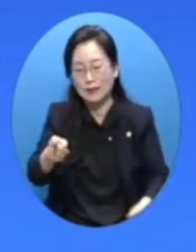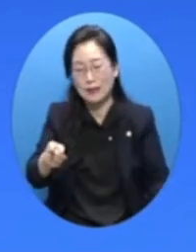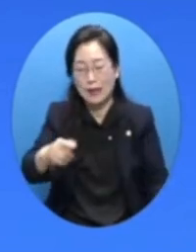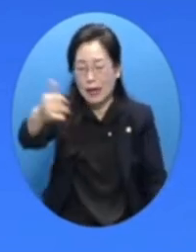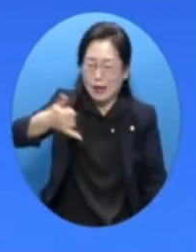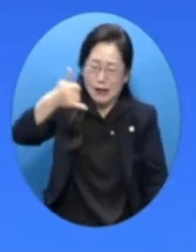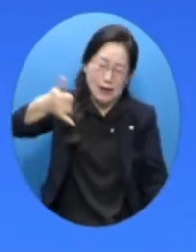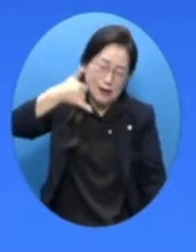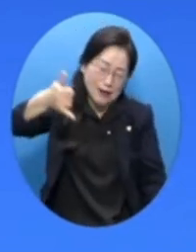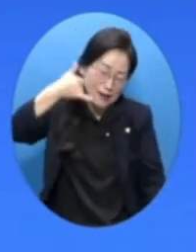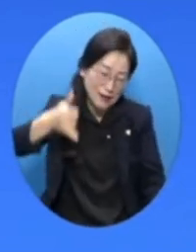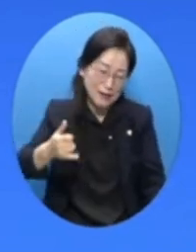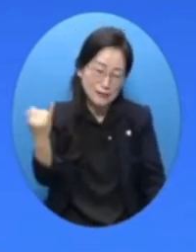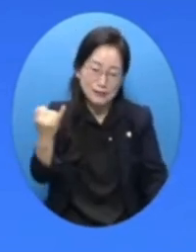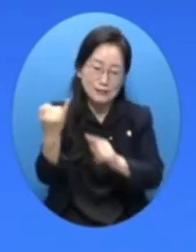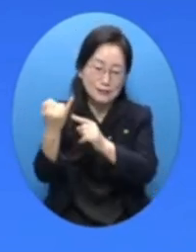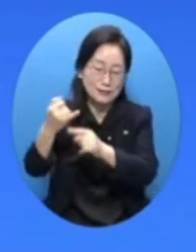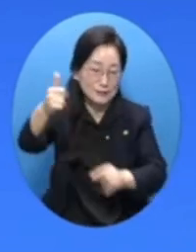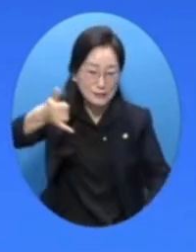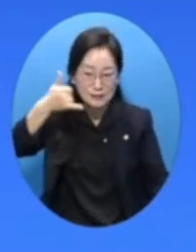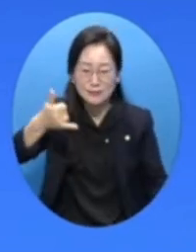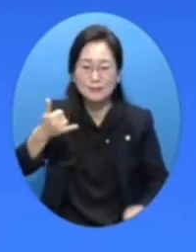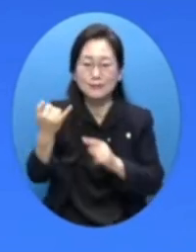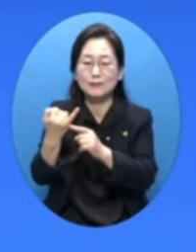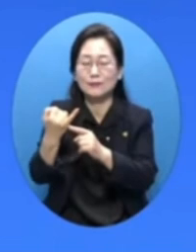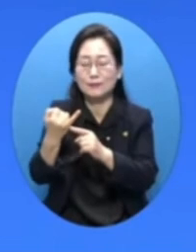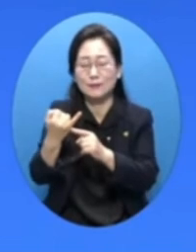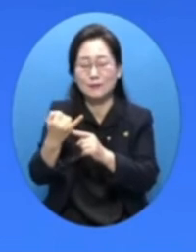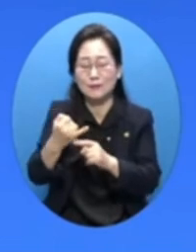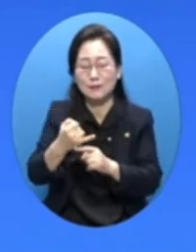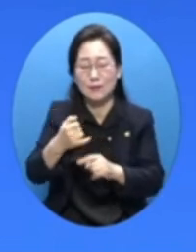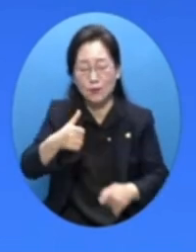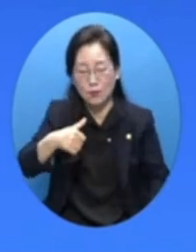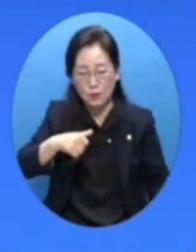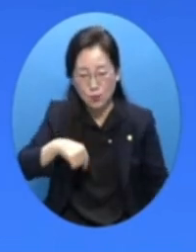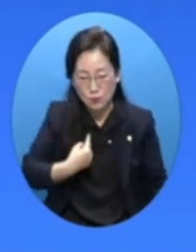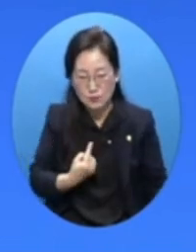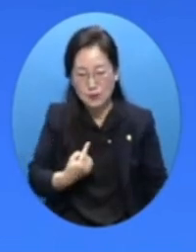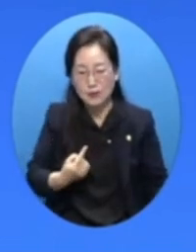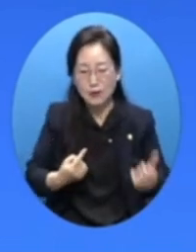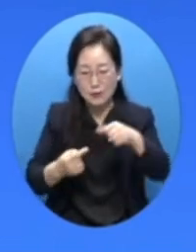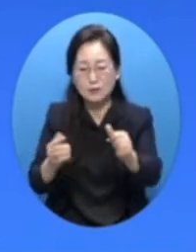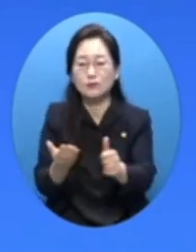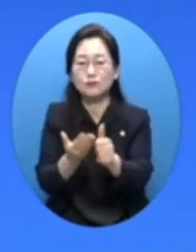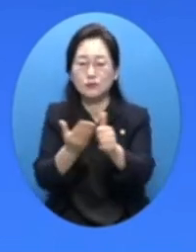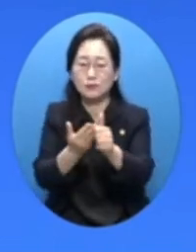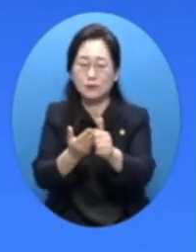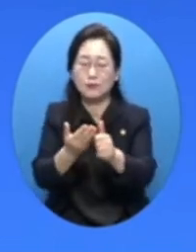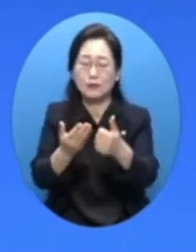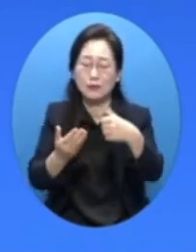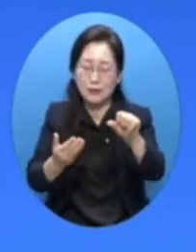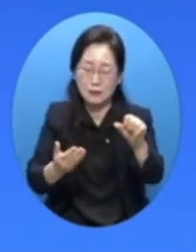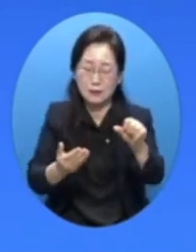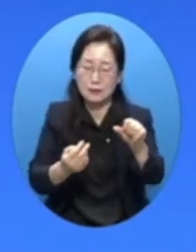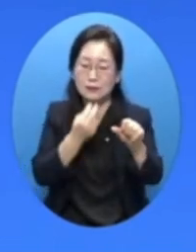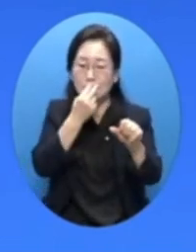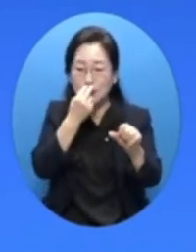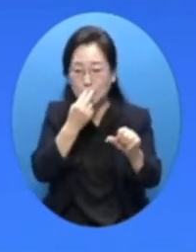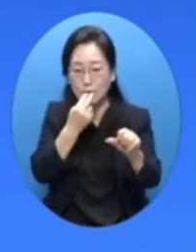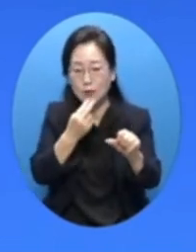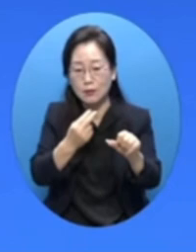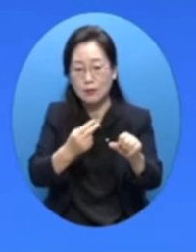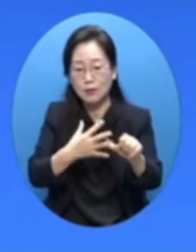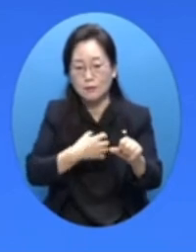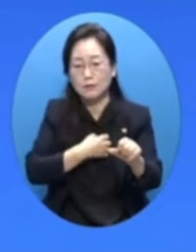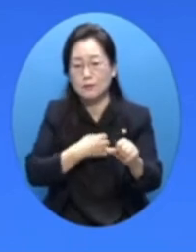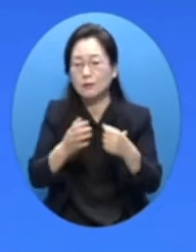저 혼자서 아들 키우고 아들을 지금 위해서 아들 하나 바라보고 살다가 저렇게